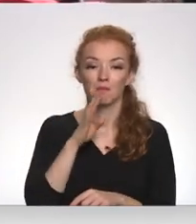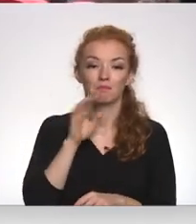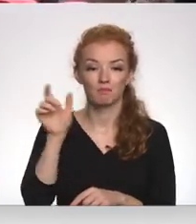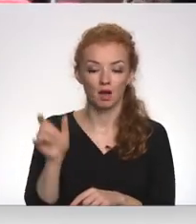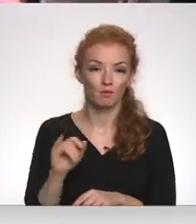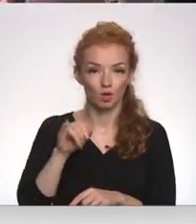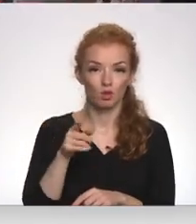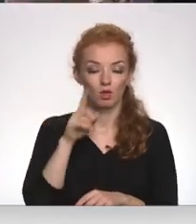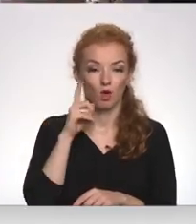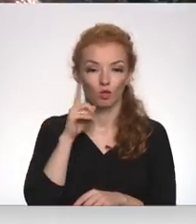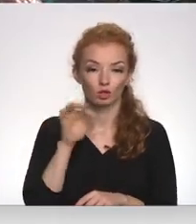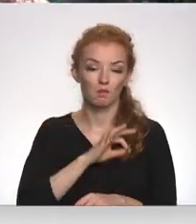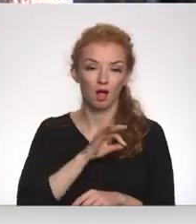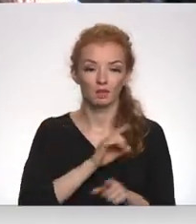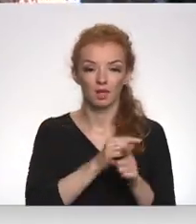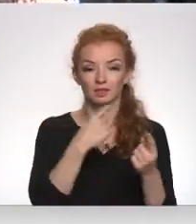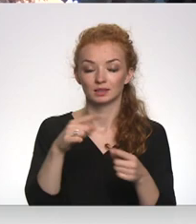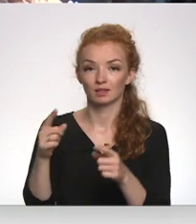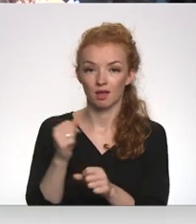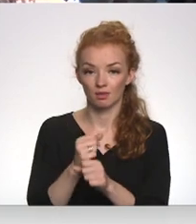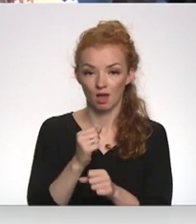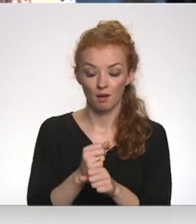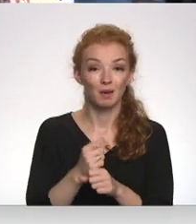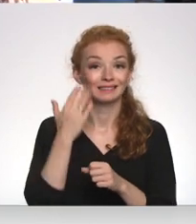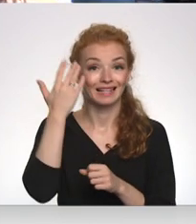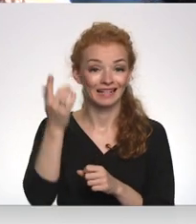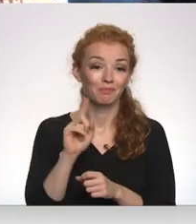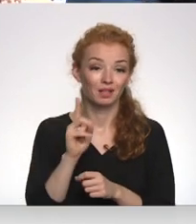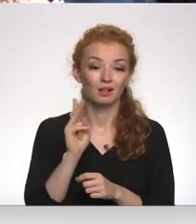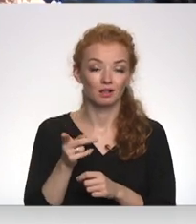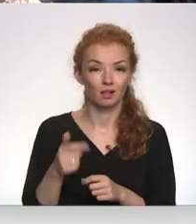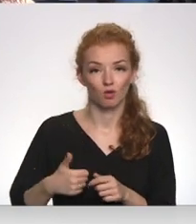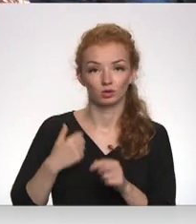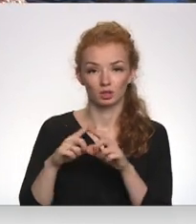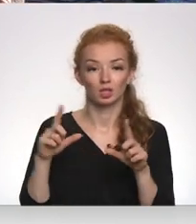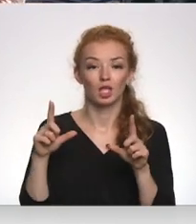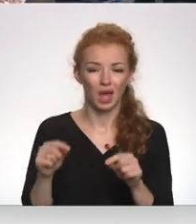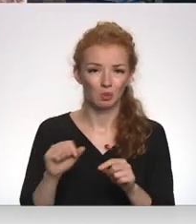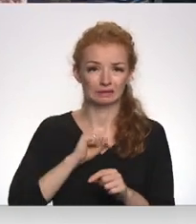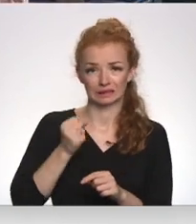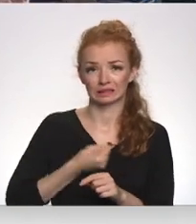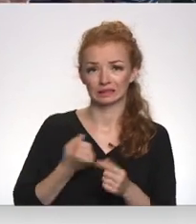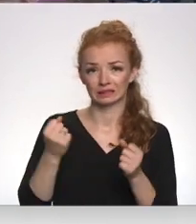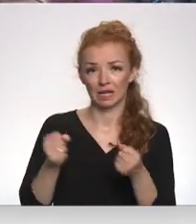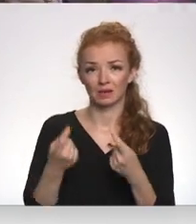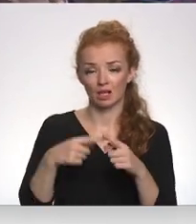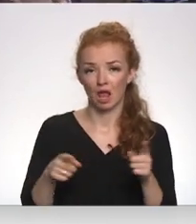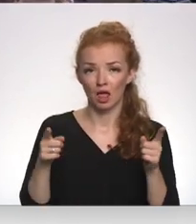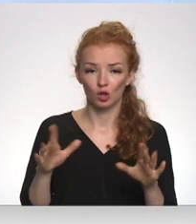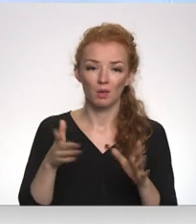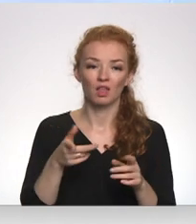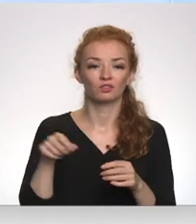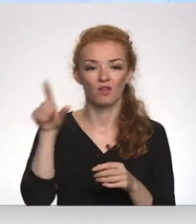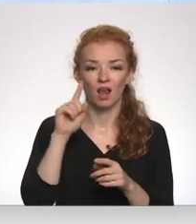jaunieši naudiņu pelnot arī citā darbā. Cerība, protams, esot, ka uzņēmums ziemu pārdzīvos, tomēr tas vairāk balstīts uz